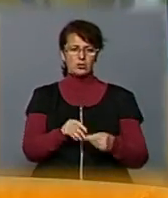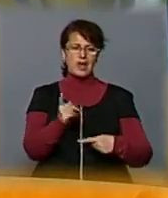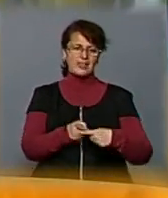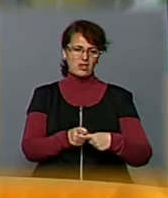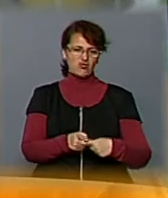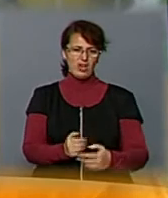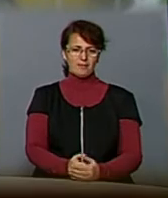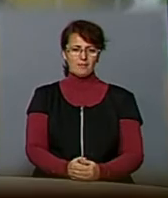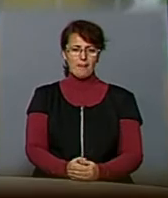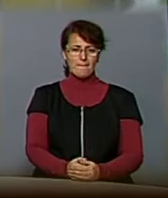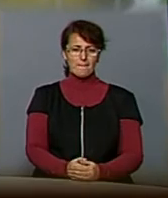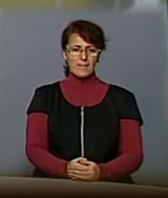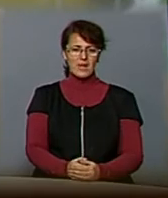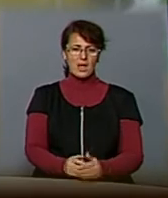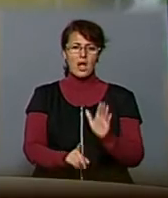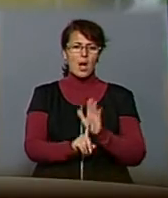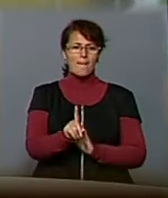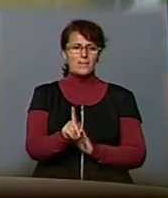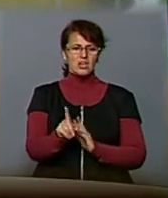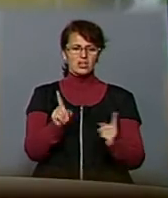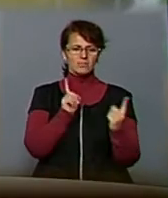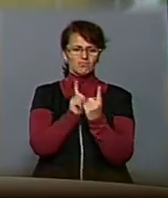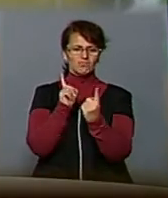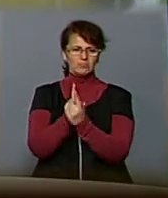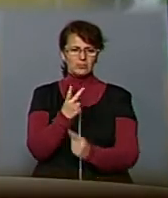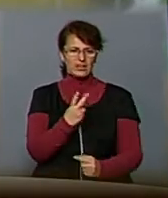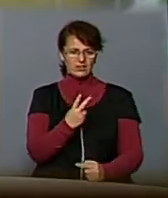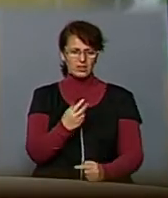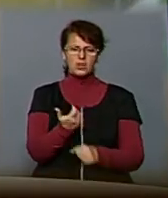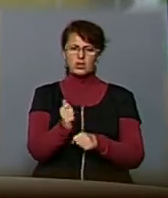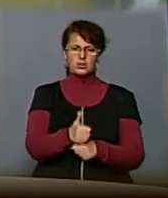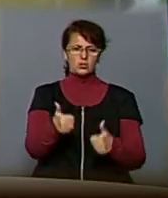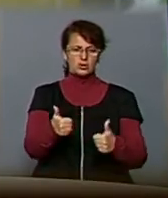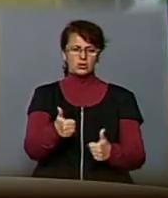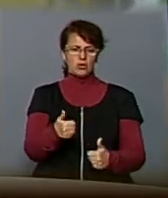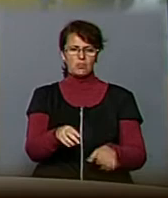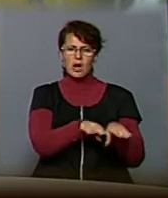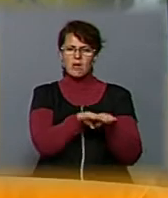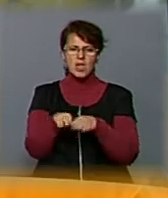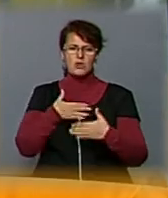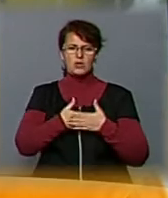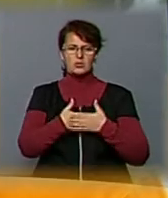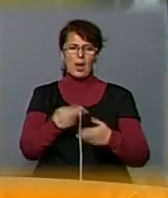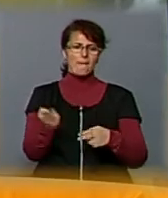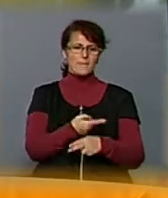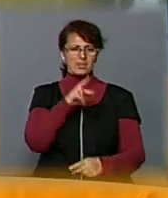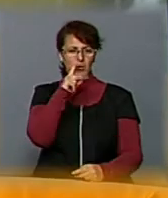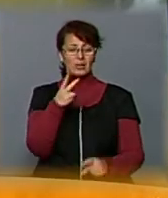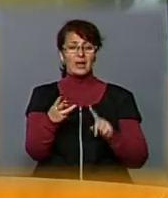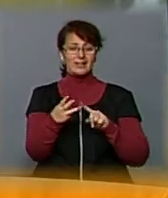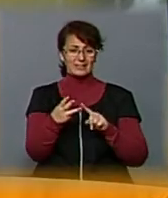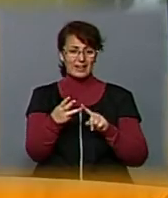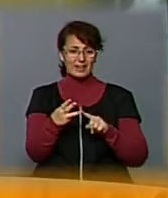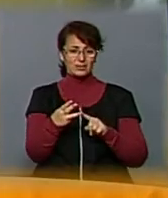нічийним. Ми перші дві партії на одному диханні зіграли. Ми зіграли перші дві партії дуже добре, на одному диханні, практично без помилок. Третю зіграти так